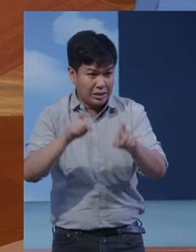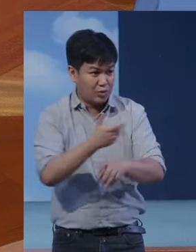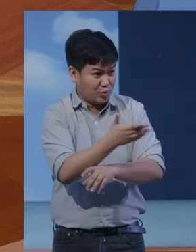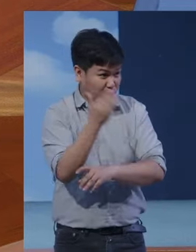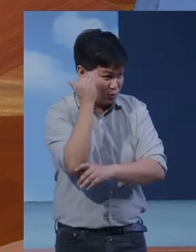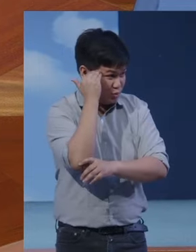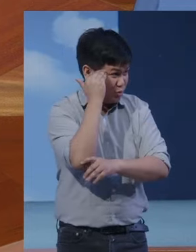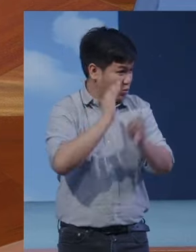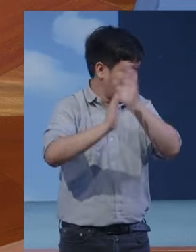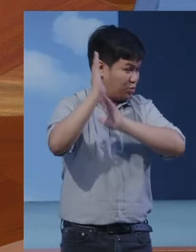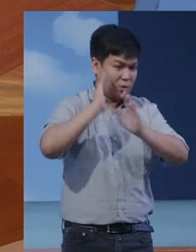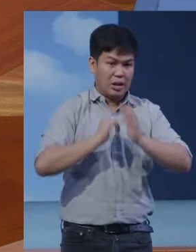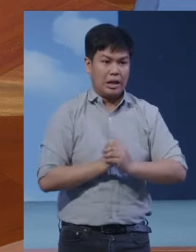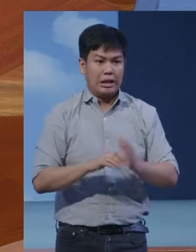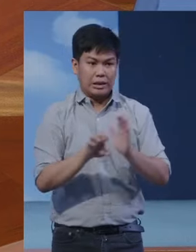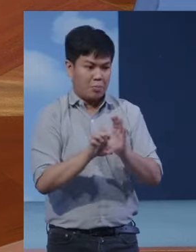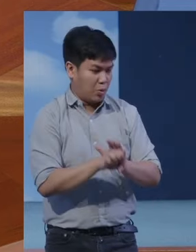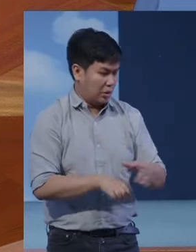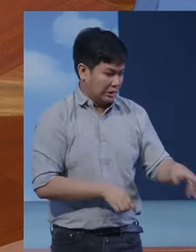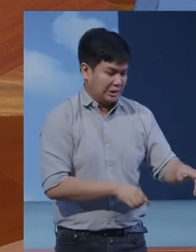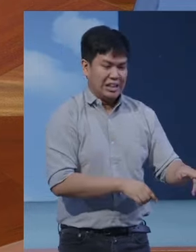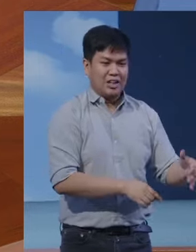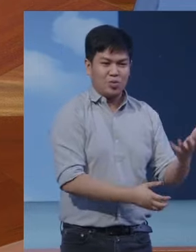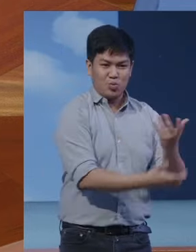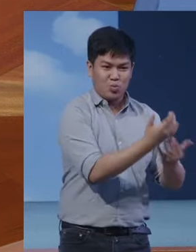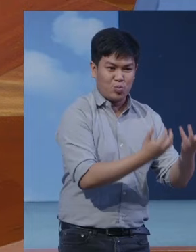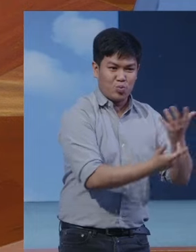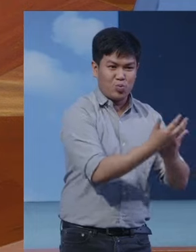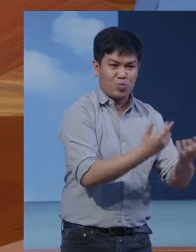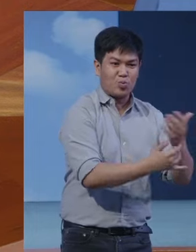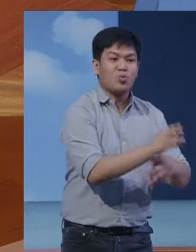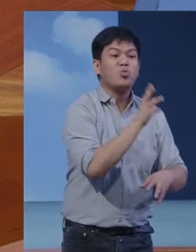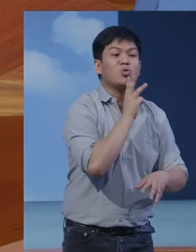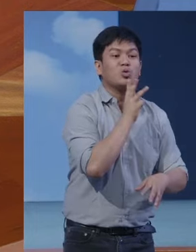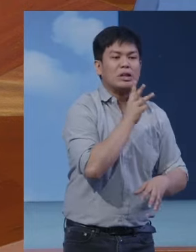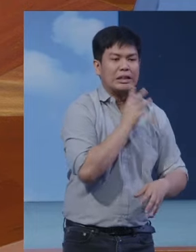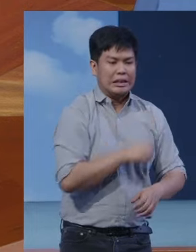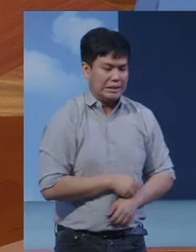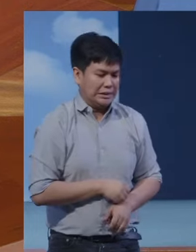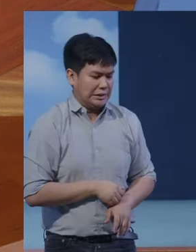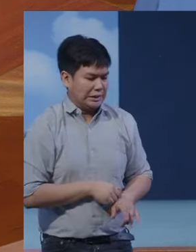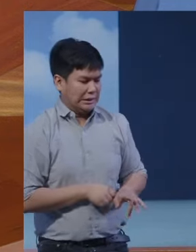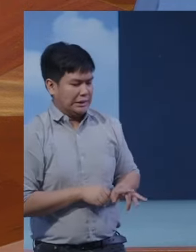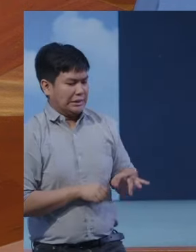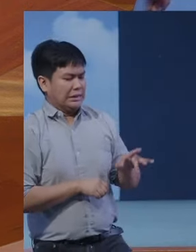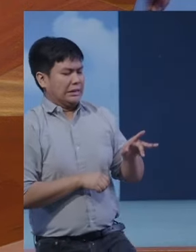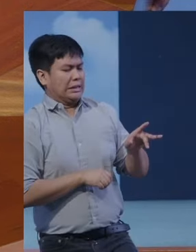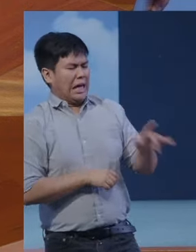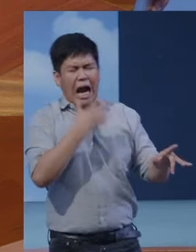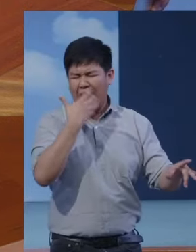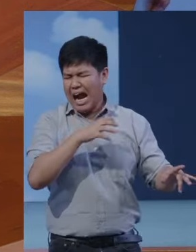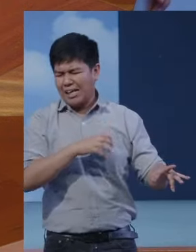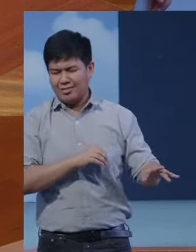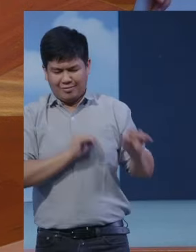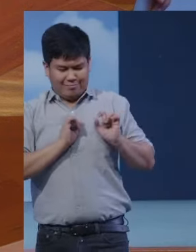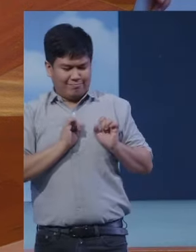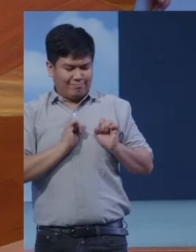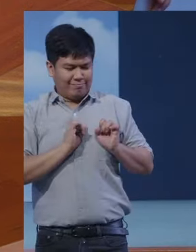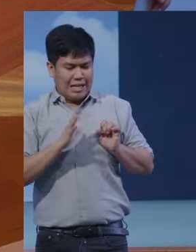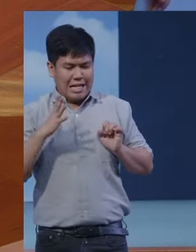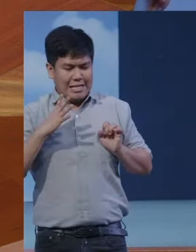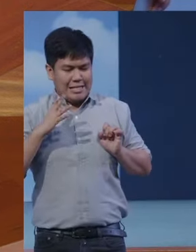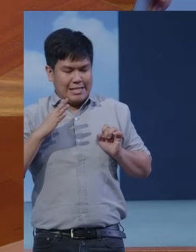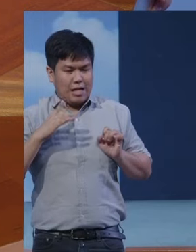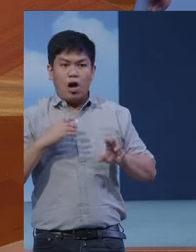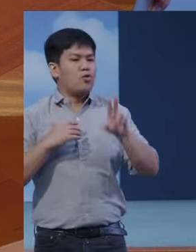niyo ngayon naririnig niyo sa lolo niyo hindi hindi po yan ganon